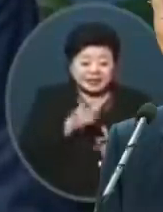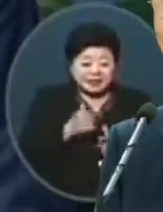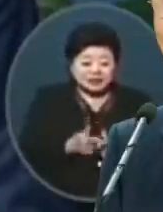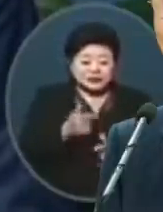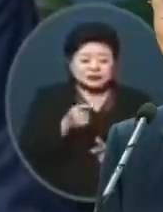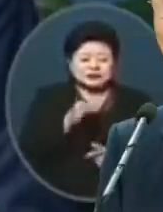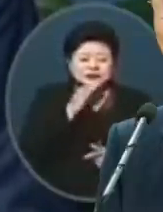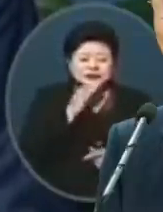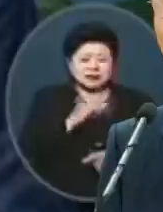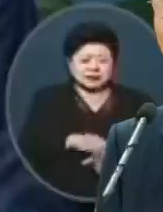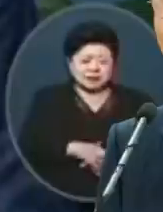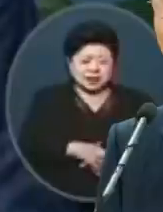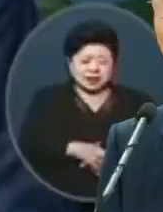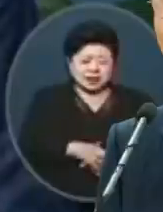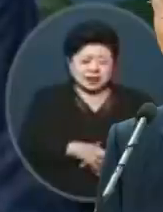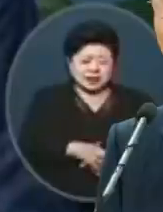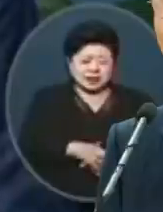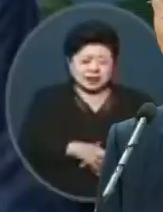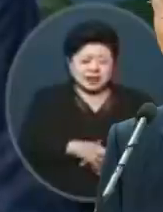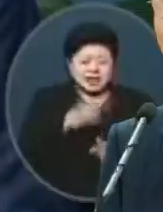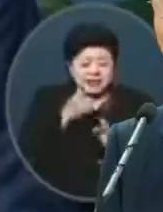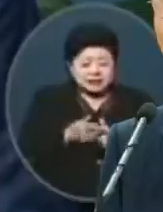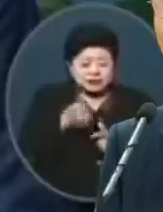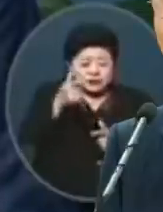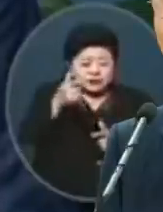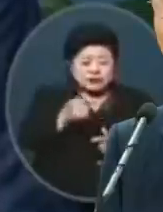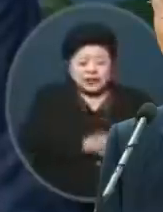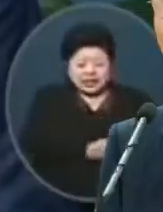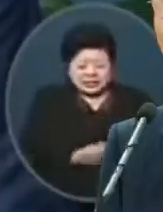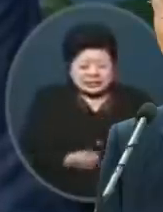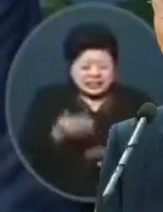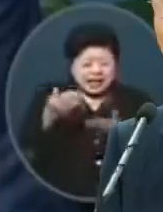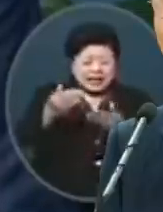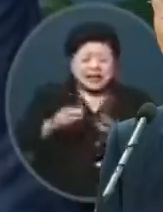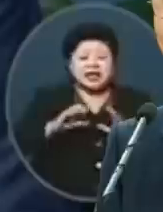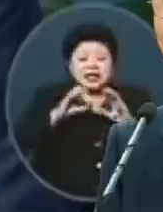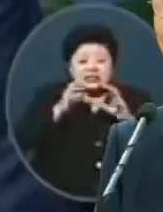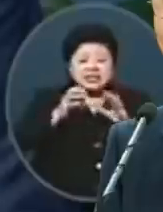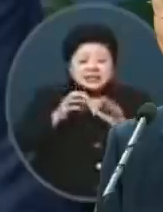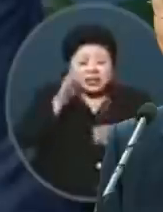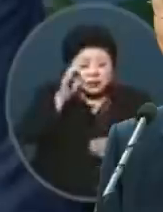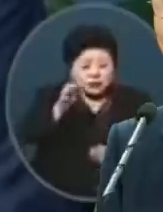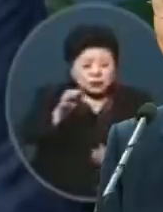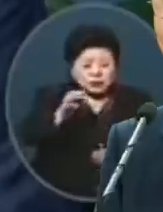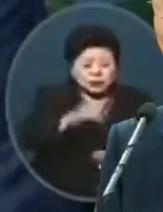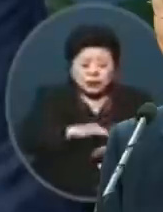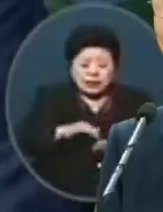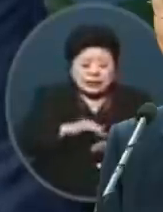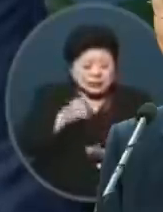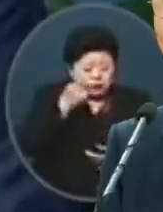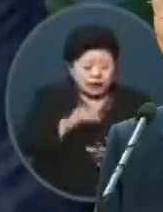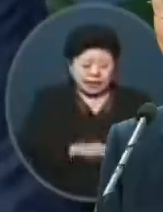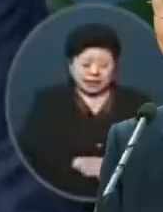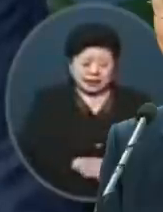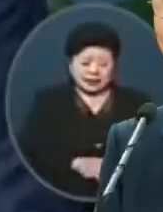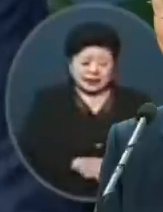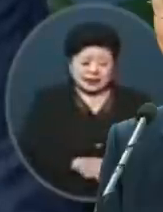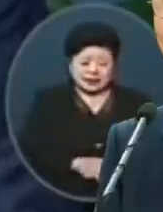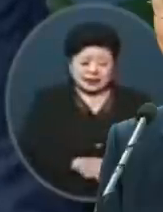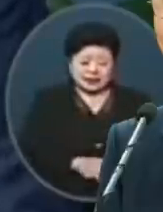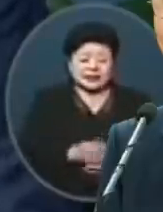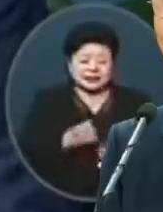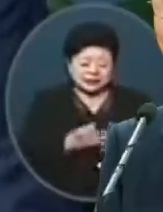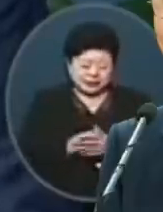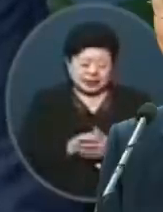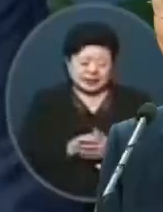예수님이 얼마나 값이 나기 때문에 예수님 희생을 세상 값으로 계산을 못해요.